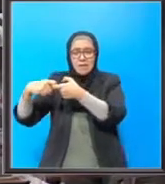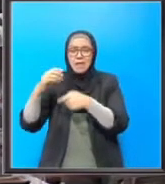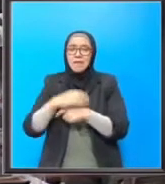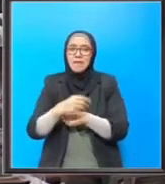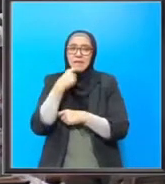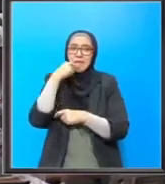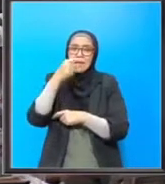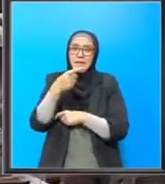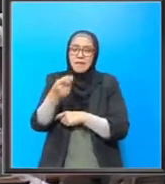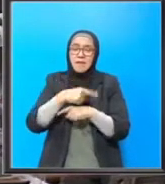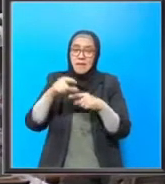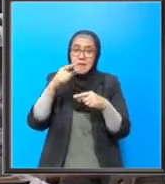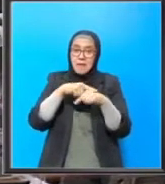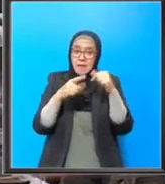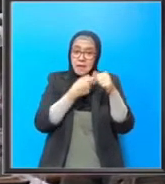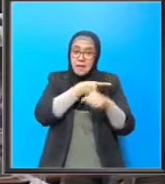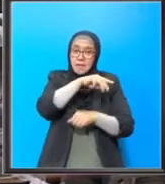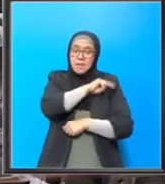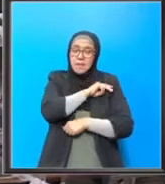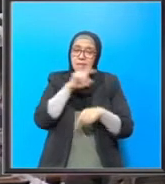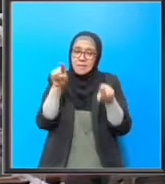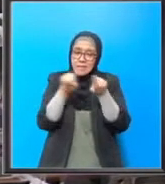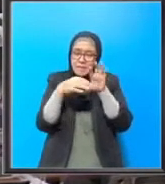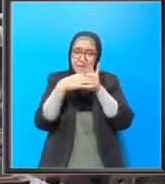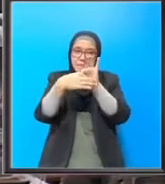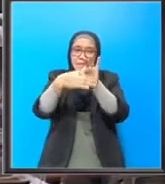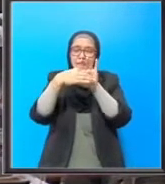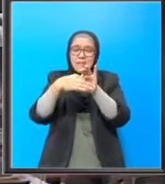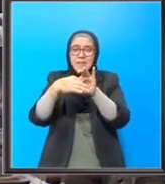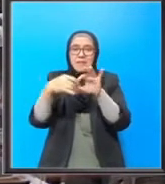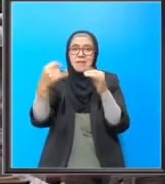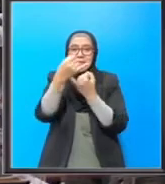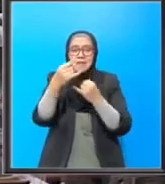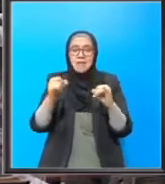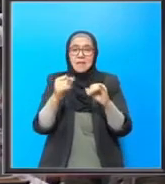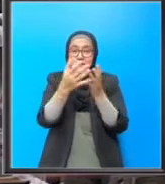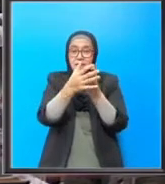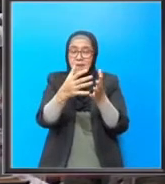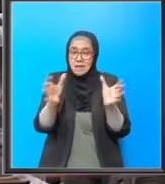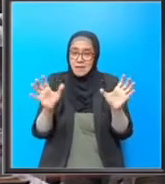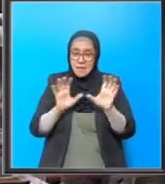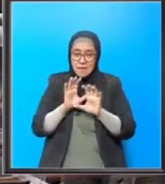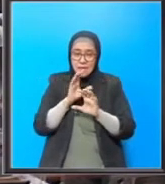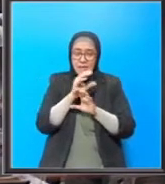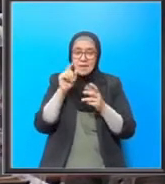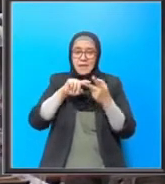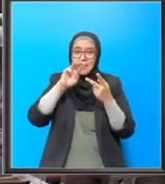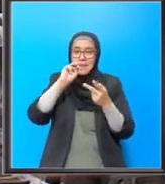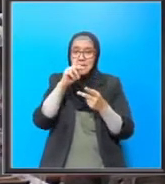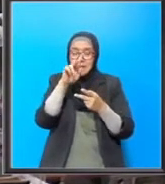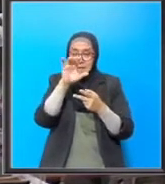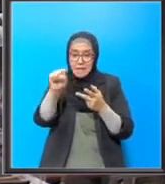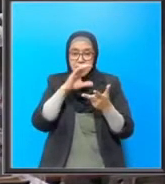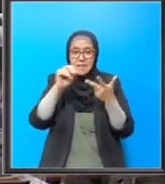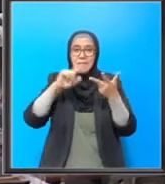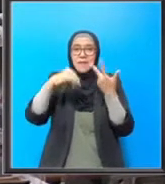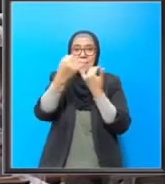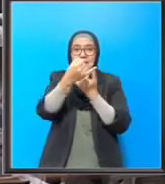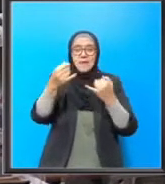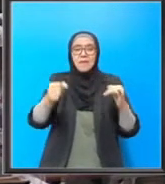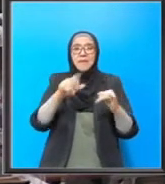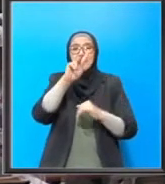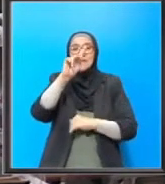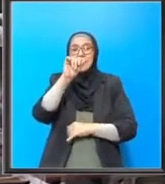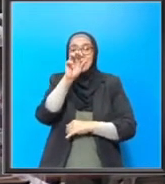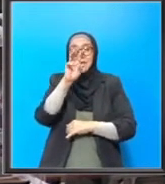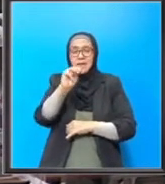kesemua mendeskripsikan Ayu untuk kita mengenali sejarah halaman siram